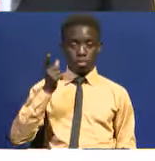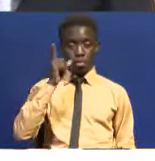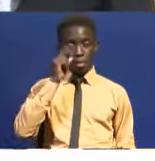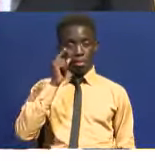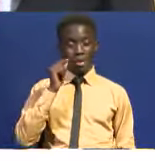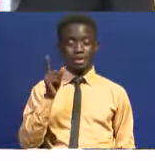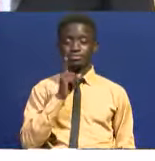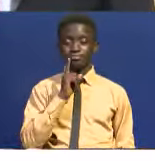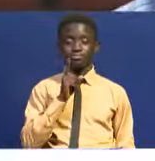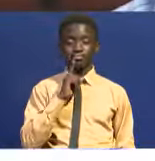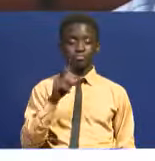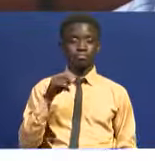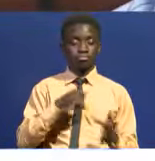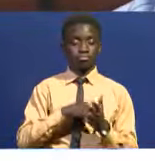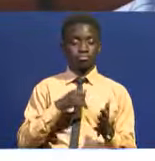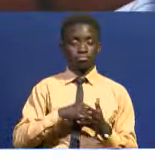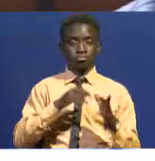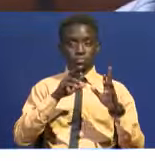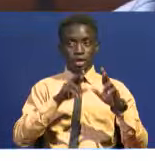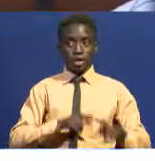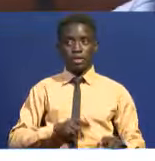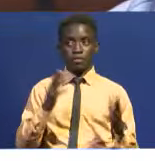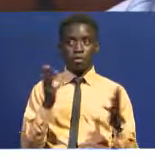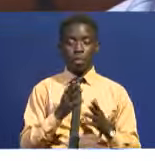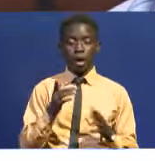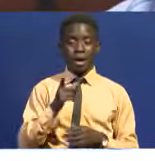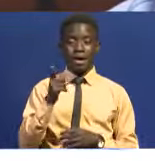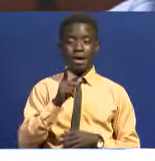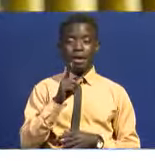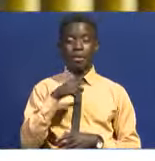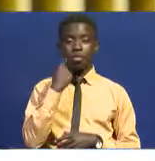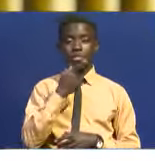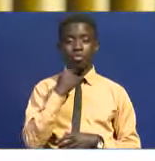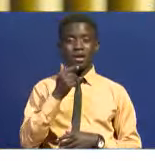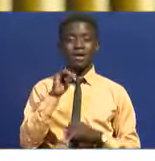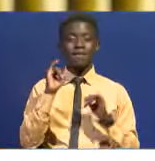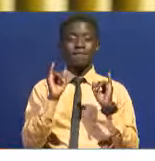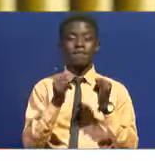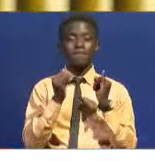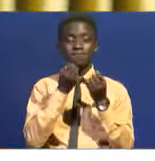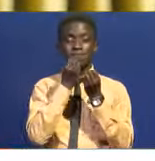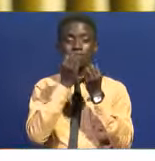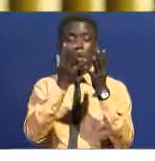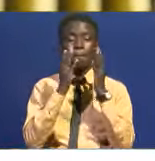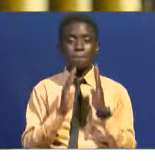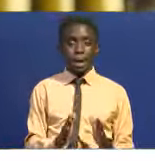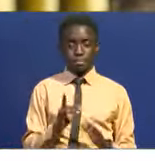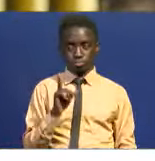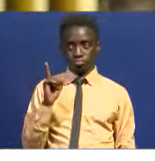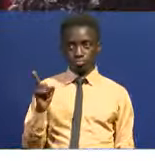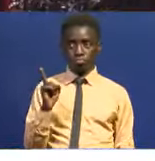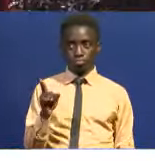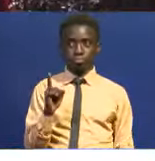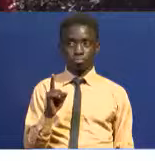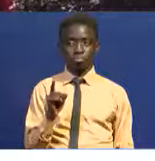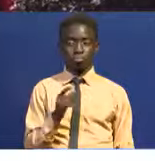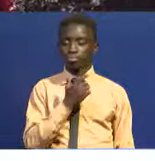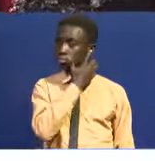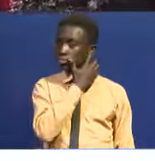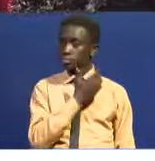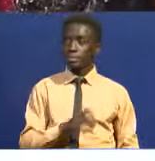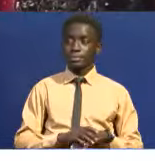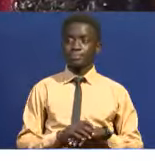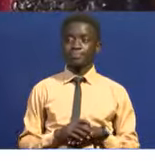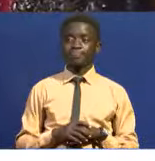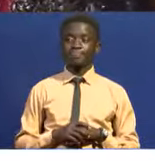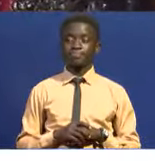kulawitiwa mwanablogi anaweza kushtakiwa wakati wowote na DCI iko huru kumuita wakati wowote. Wajibu wetu